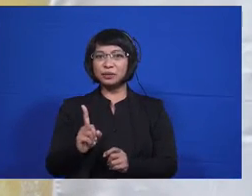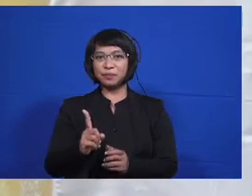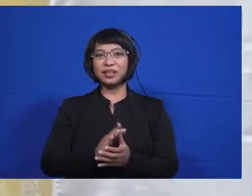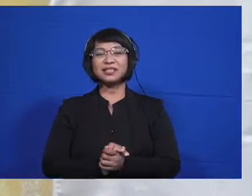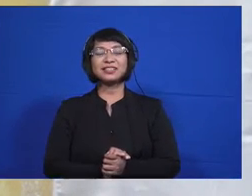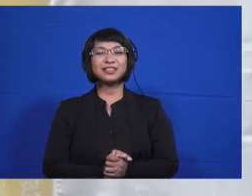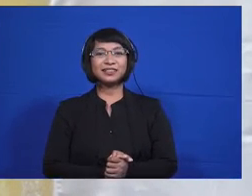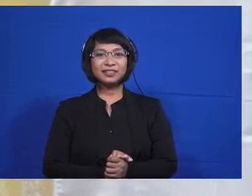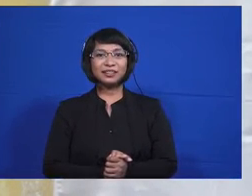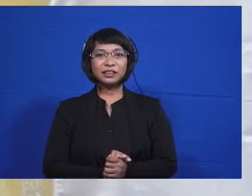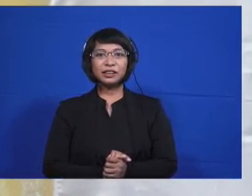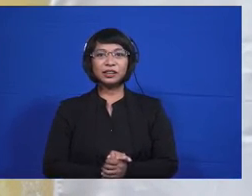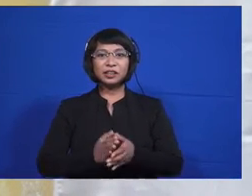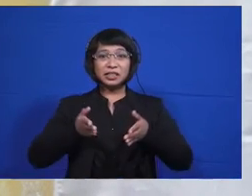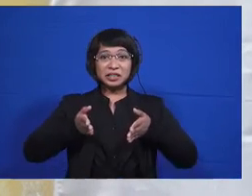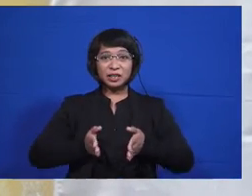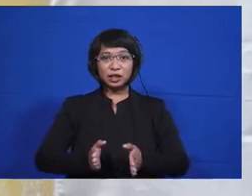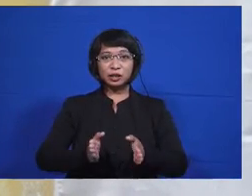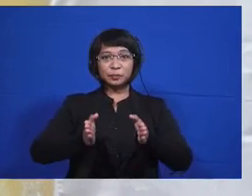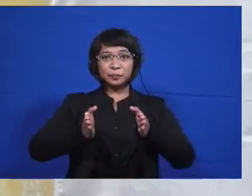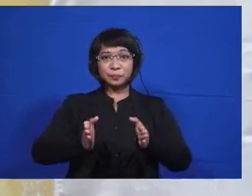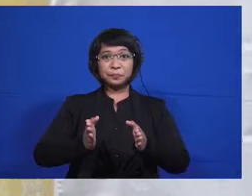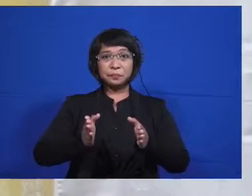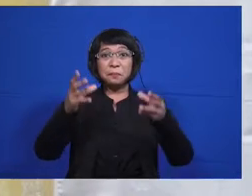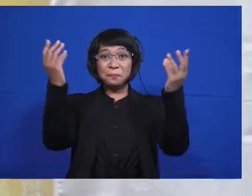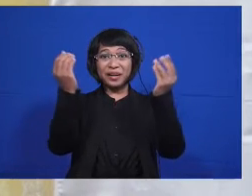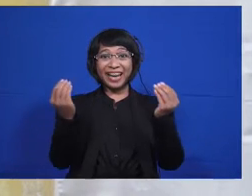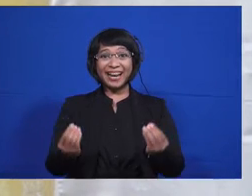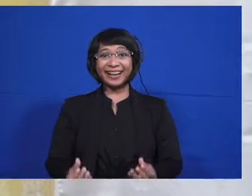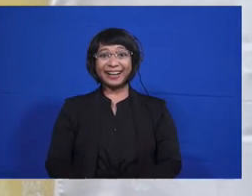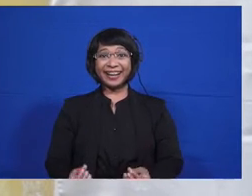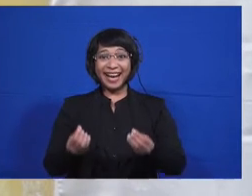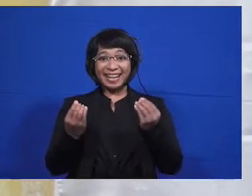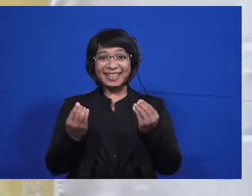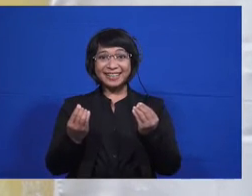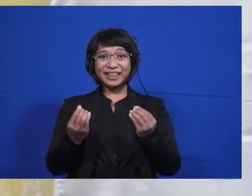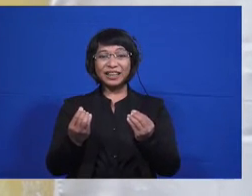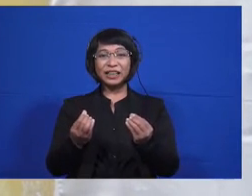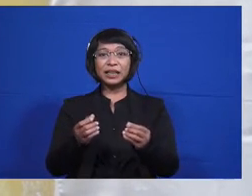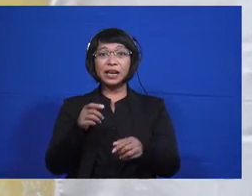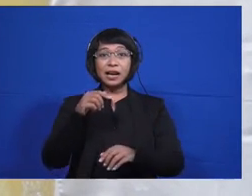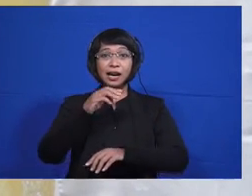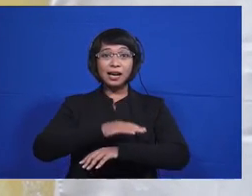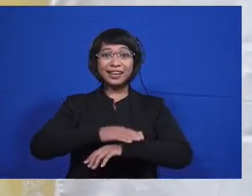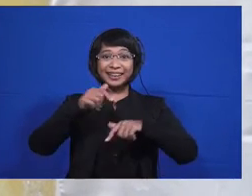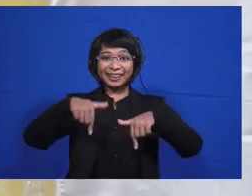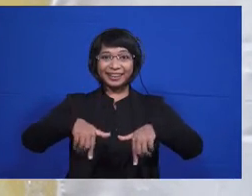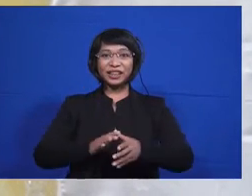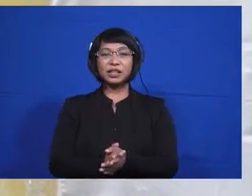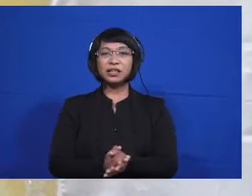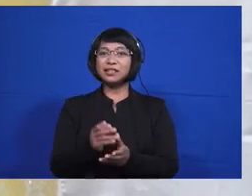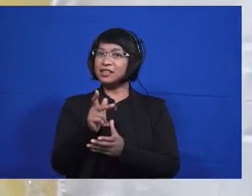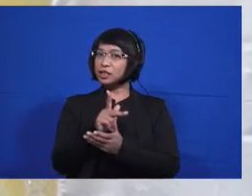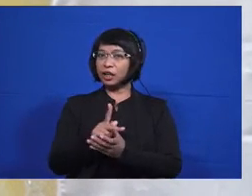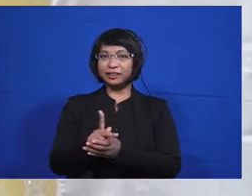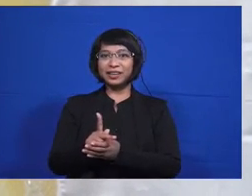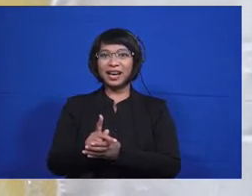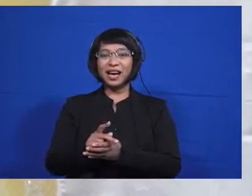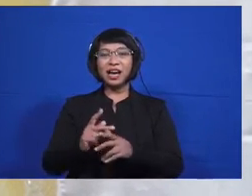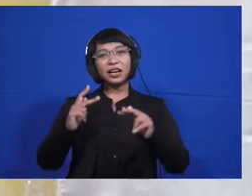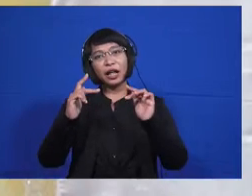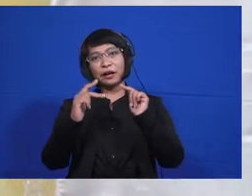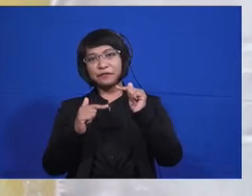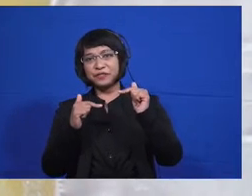Selain dilangsungkan secara tatap muka, perayaan Ekaristi Tahbisan Imam ini juga disiarkan secara live